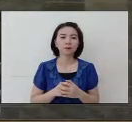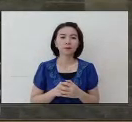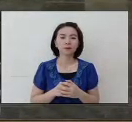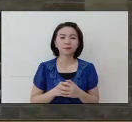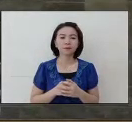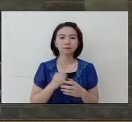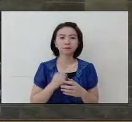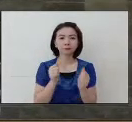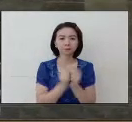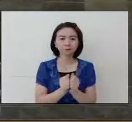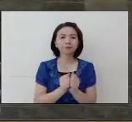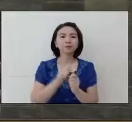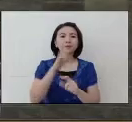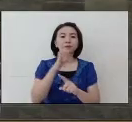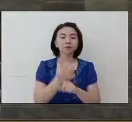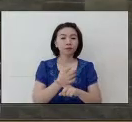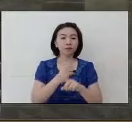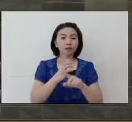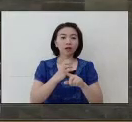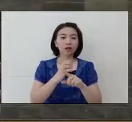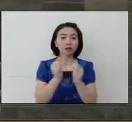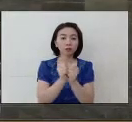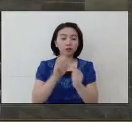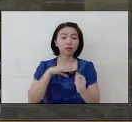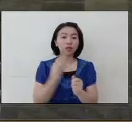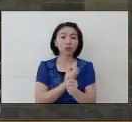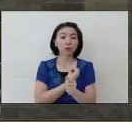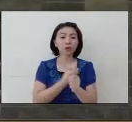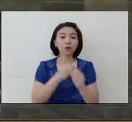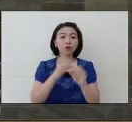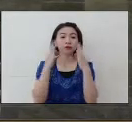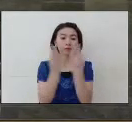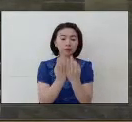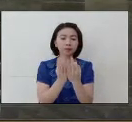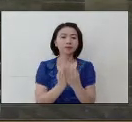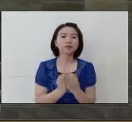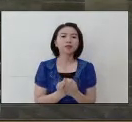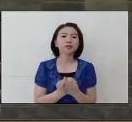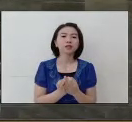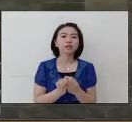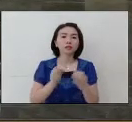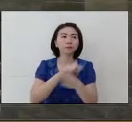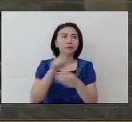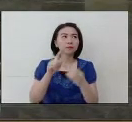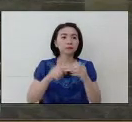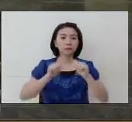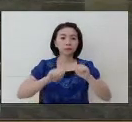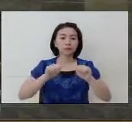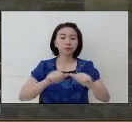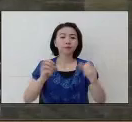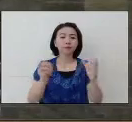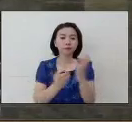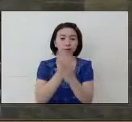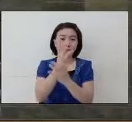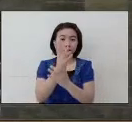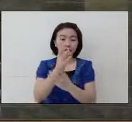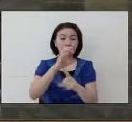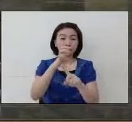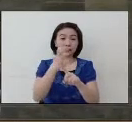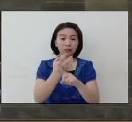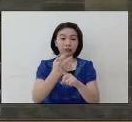pamilya, ang paglago, patungkol sa paglago ng gawain ng bawat isa. No? And